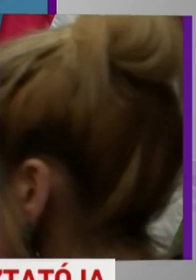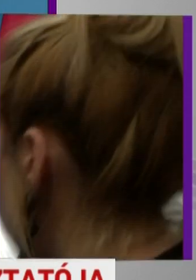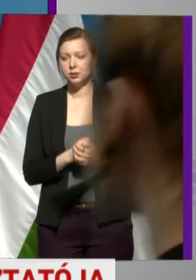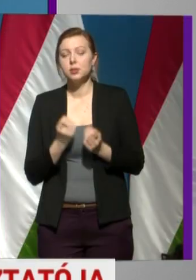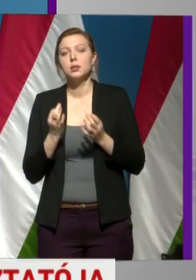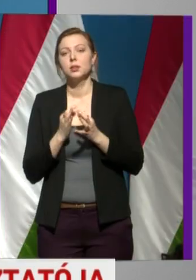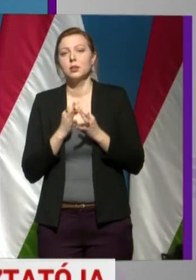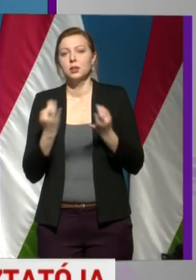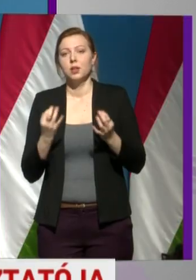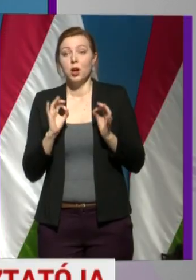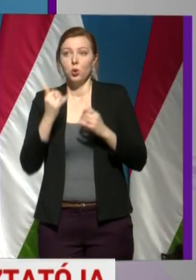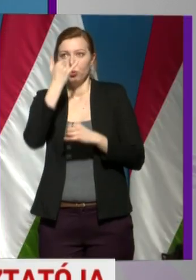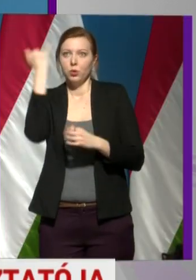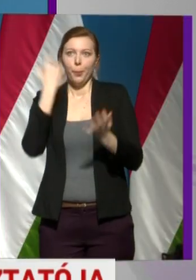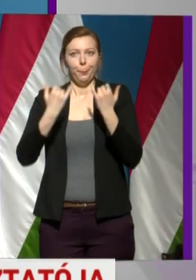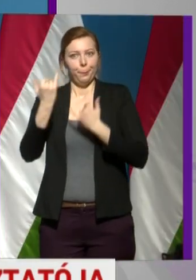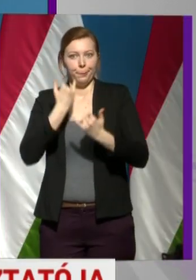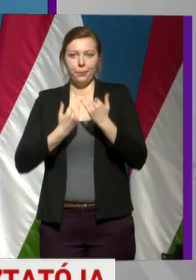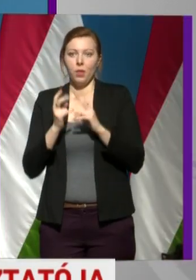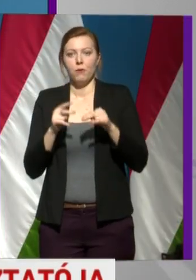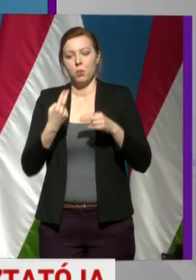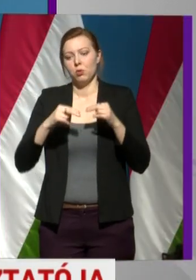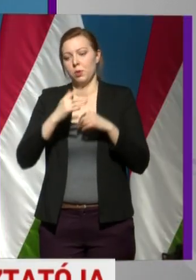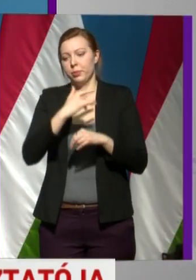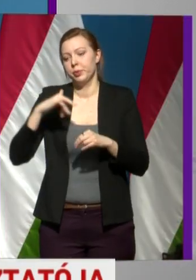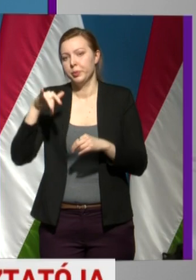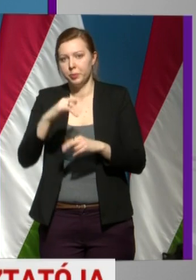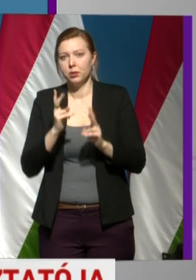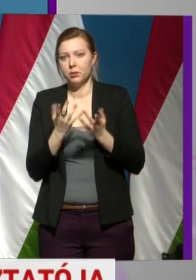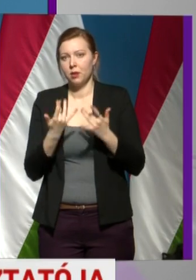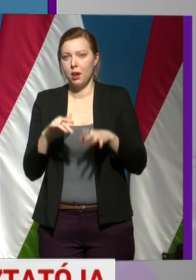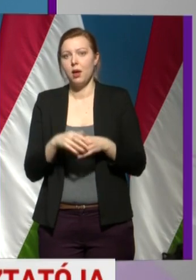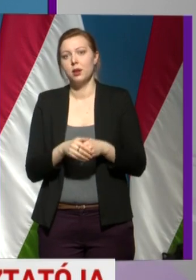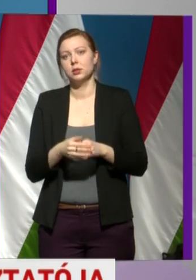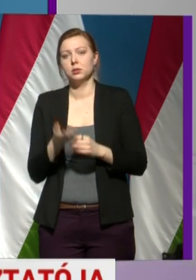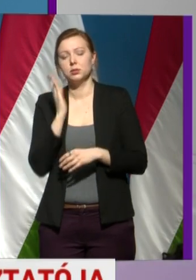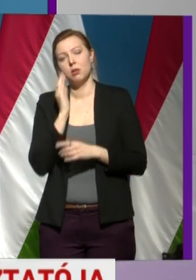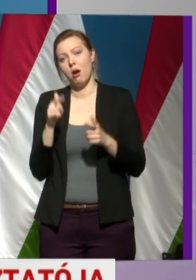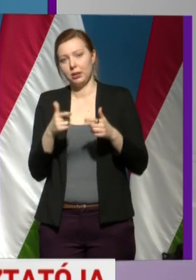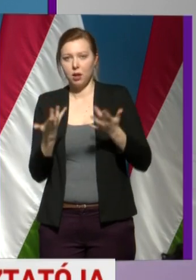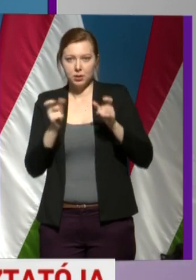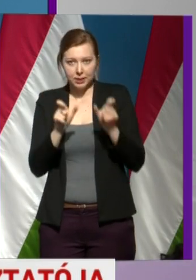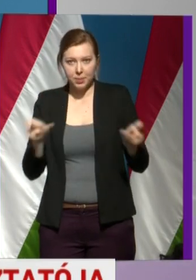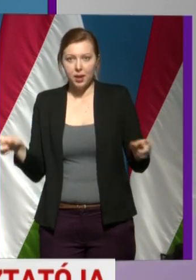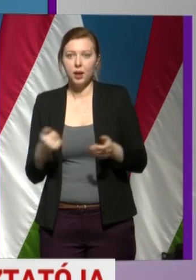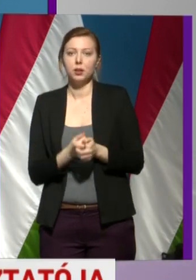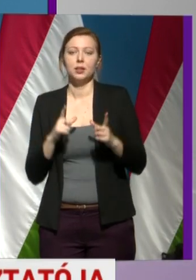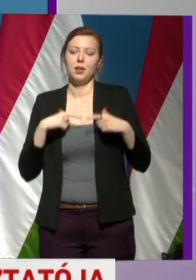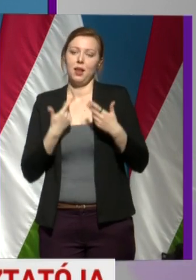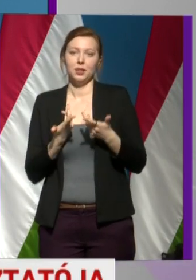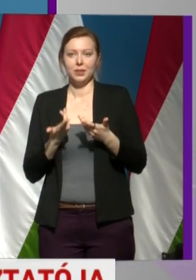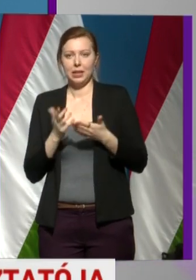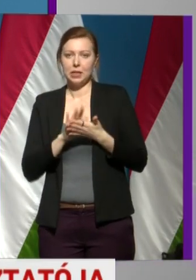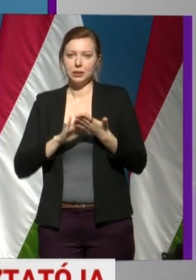Nyilván a jó idő közelettével valóban egyre több helyen tűnhetnek fel hajléktalan személyek, akik az életvitelszerű